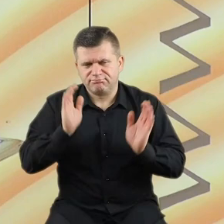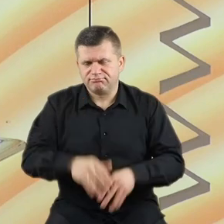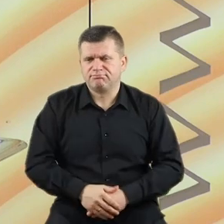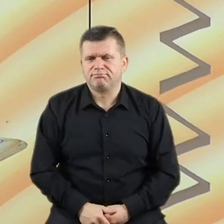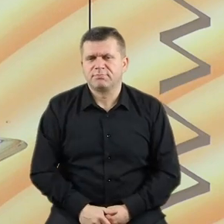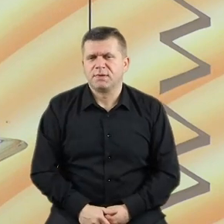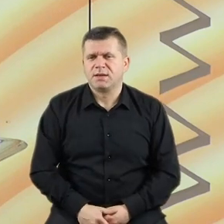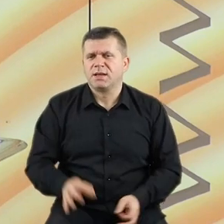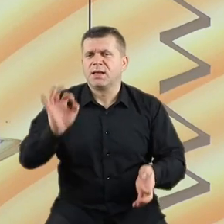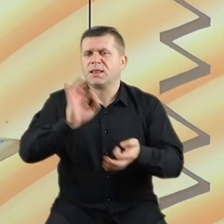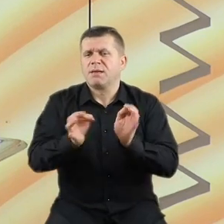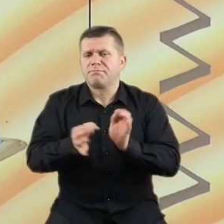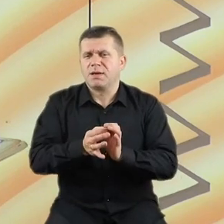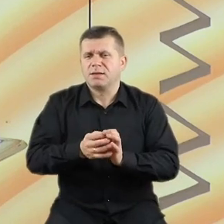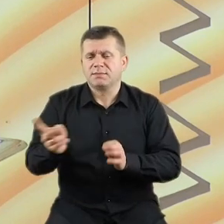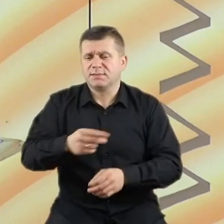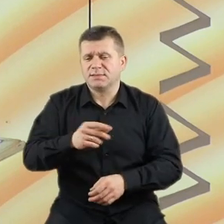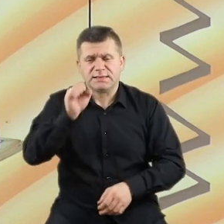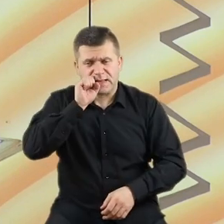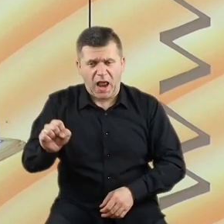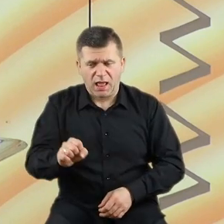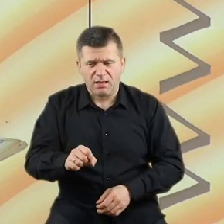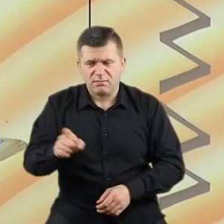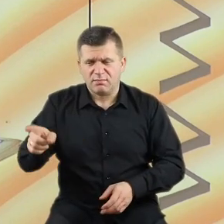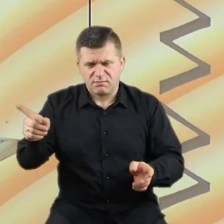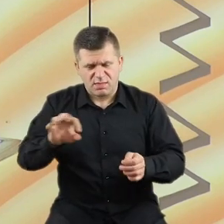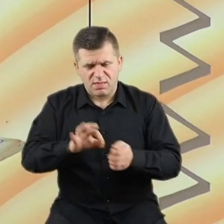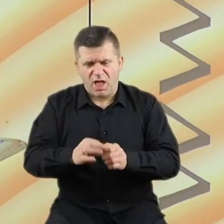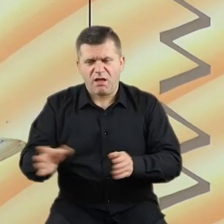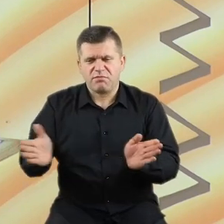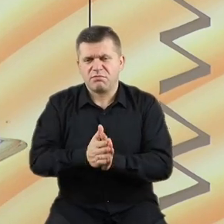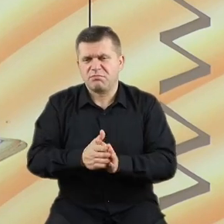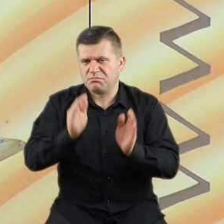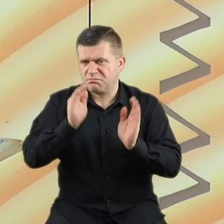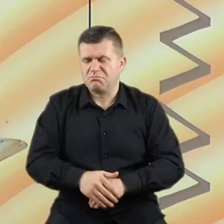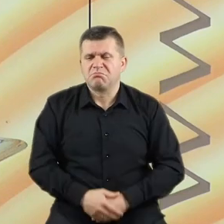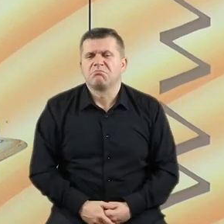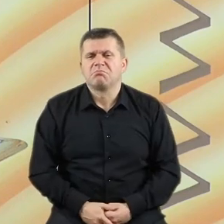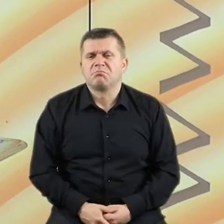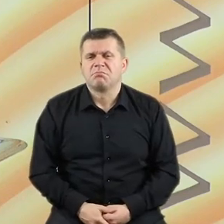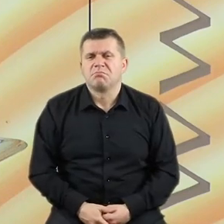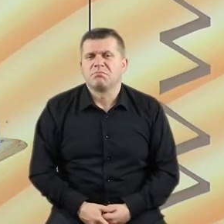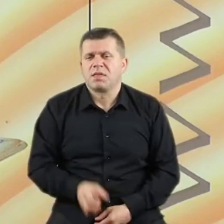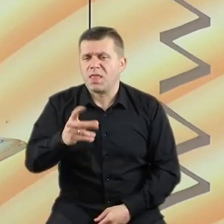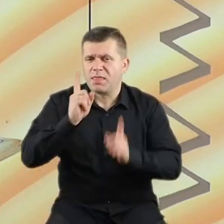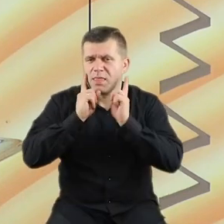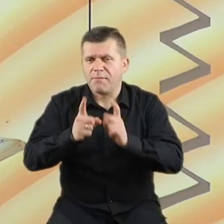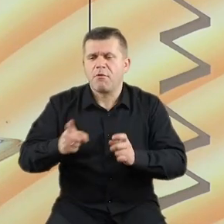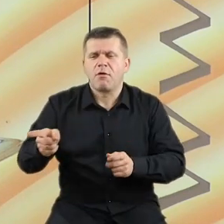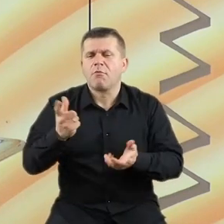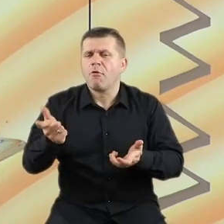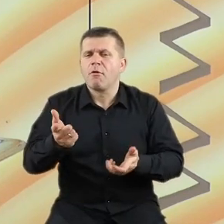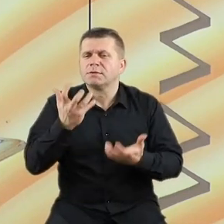gdyby trafił pod skrzydła Stalina, byłby zagorzałym stalinowcem, dlatego że tak naprawdę chodziło mu o to,